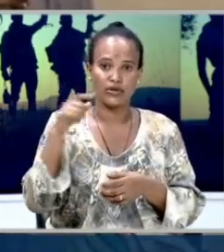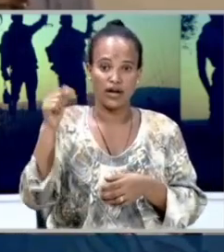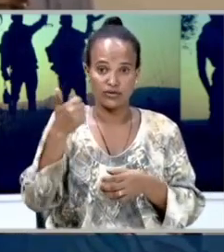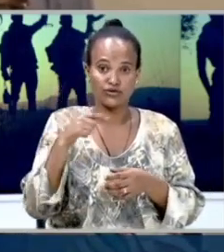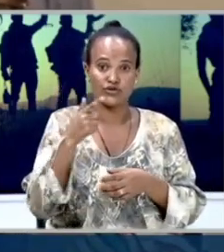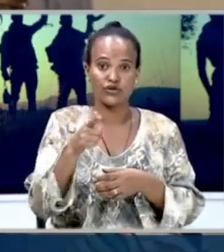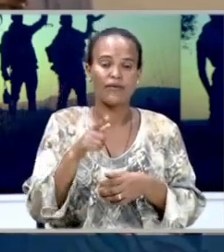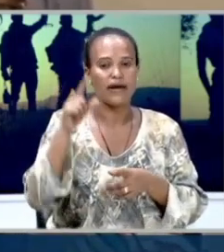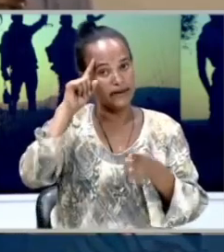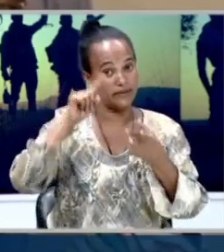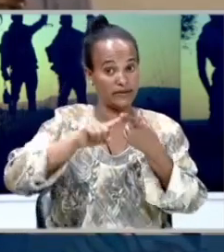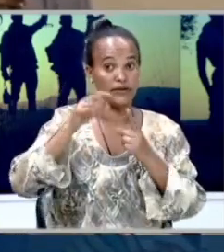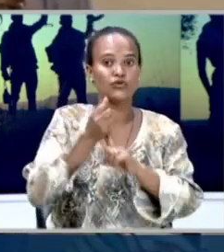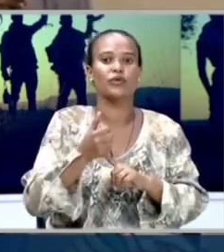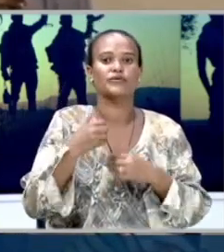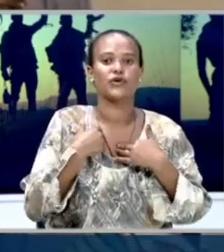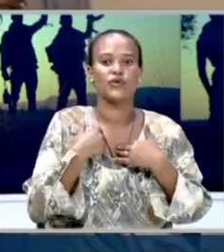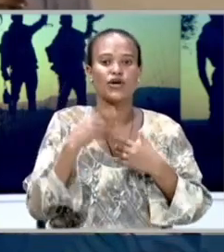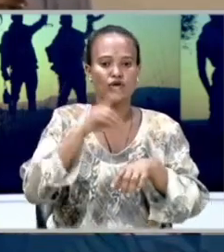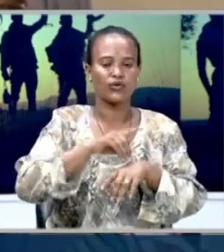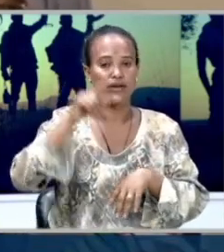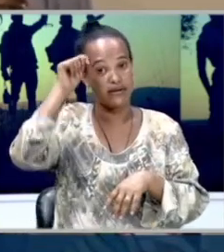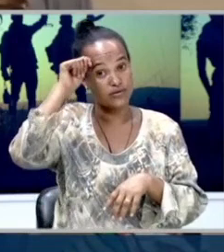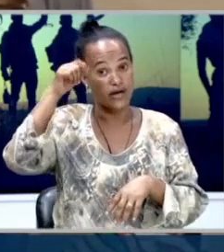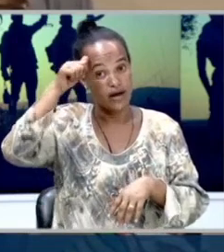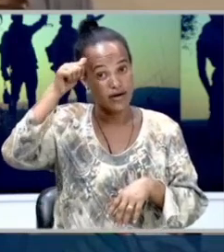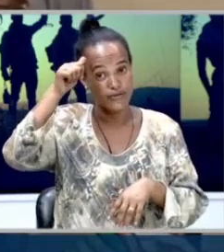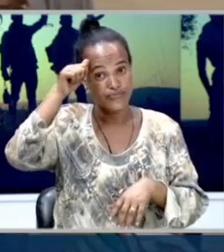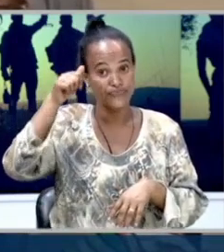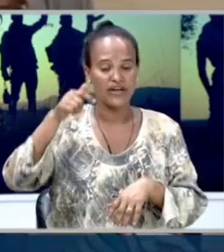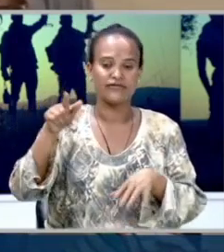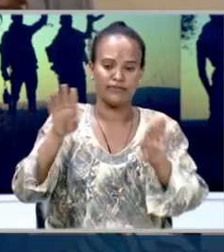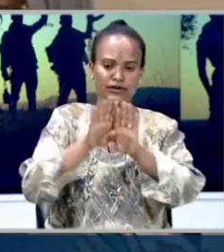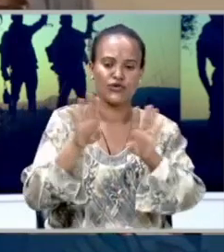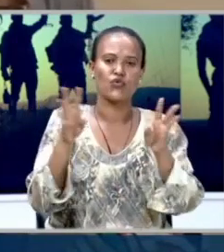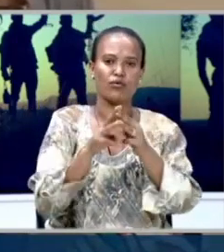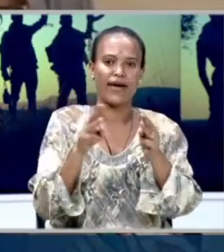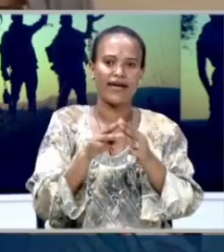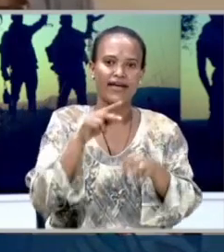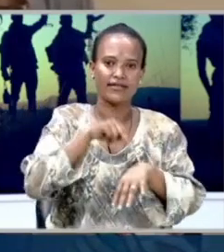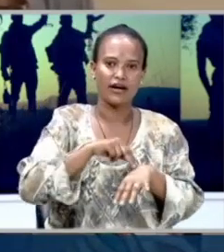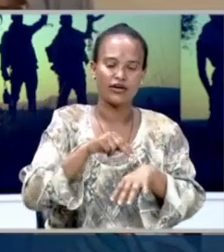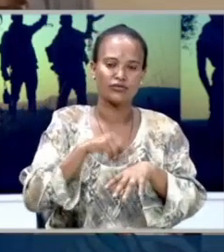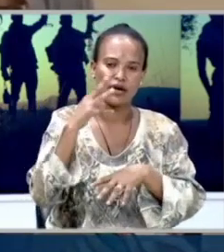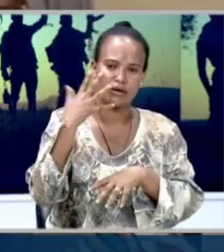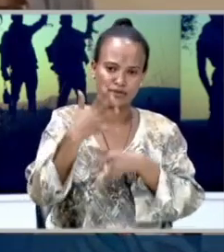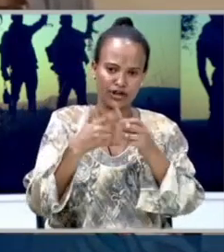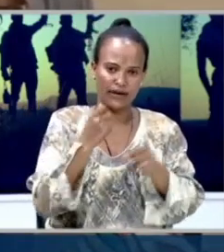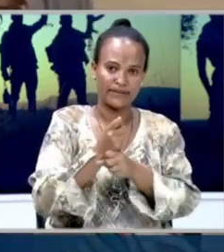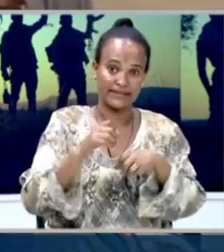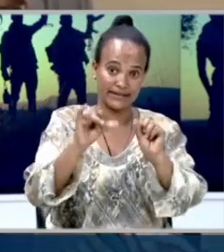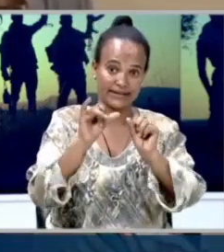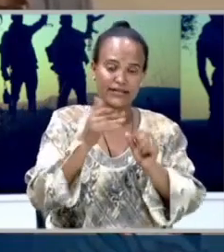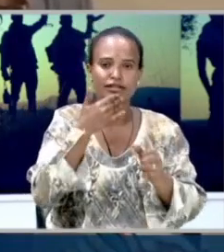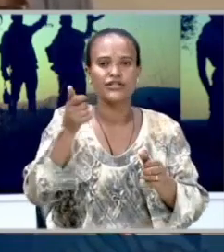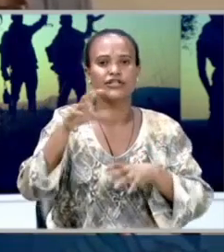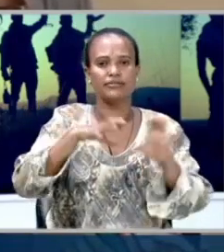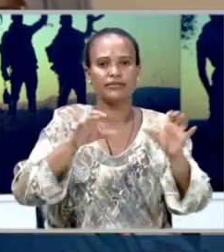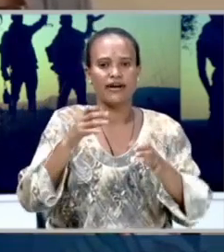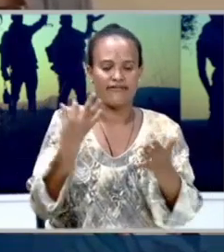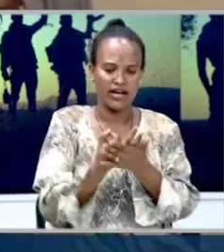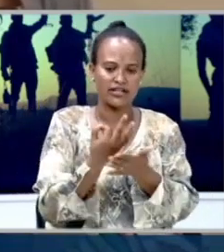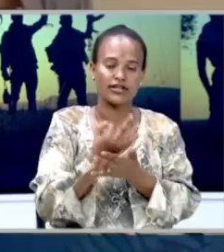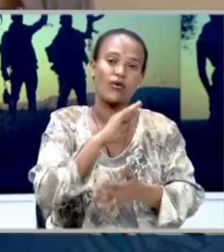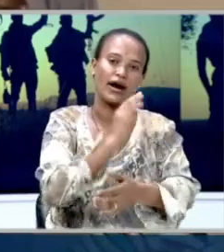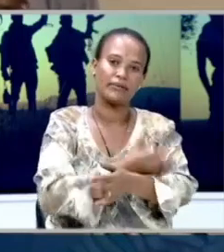يوم كم تلمي حيزوام زلوم دكتور تيدروس الحنم أبتمعتو قوائم تكالوم نزغطو لحموش تعامتات زحشان مقبار فاينانسو